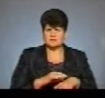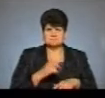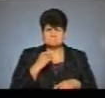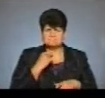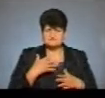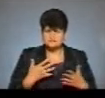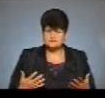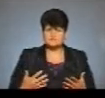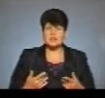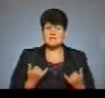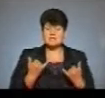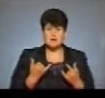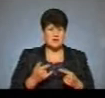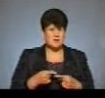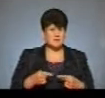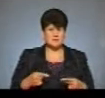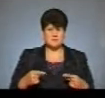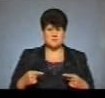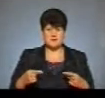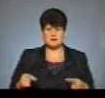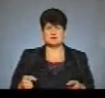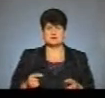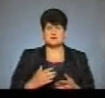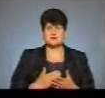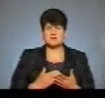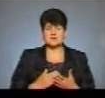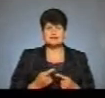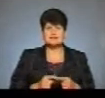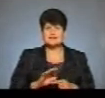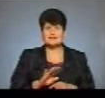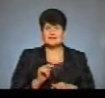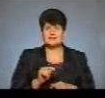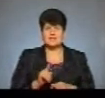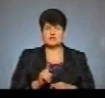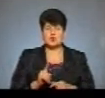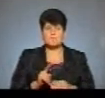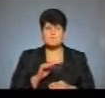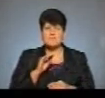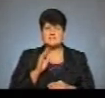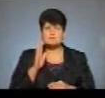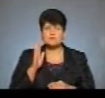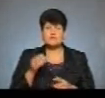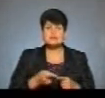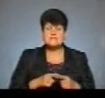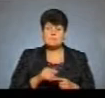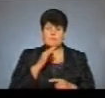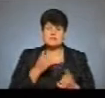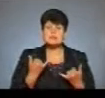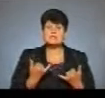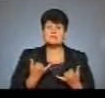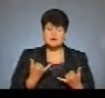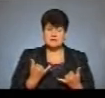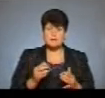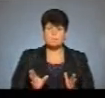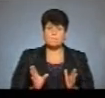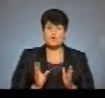Тобто маса зараз вже є, це не те, що професії майбутнього, а професії теперішні, де айтішники